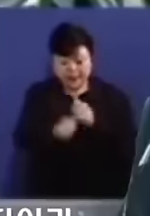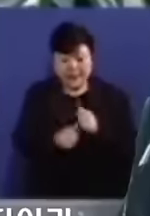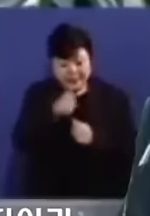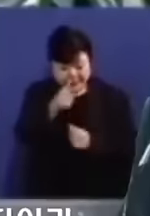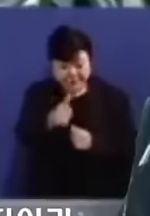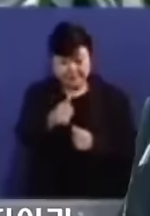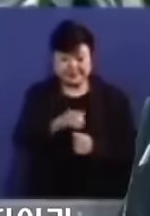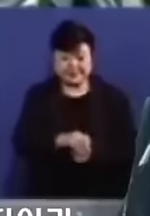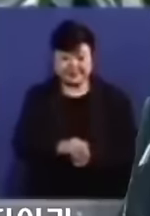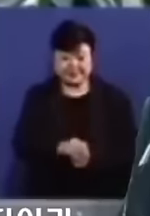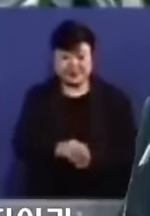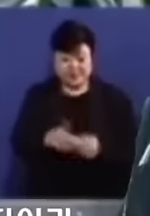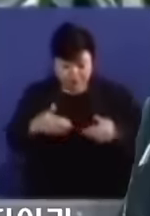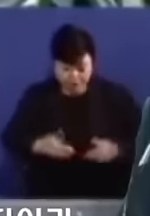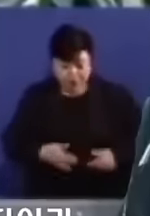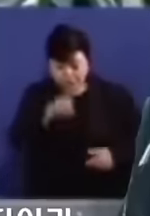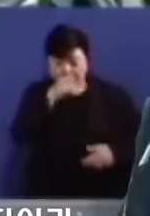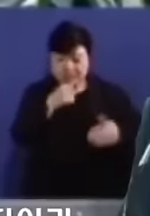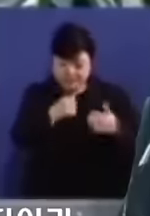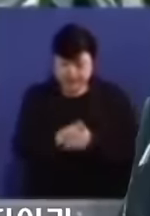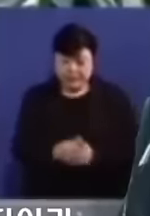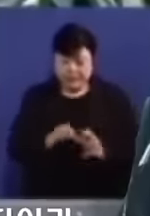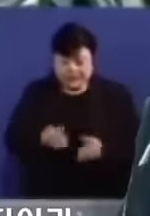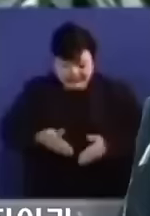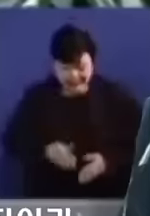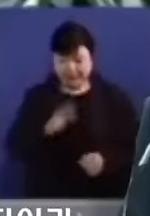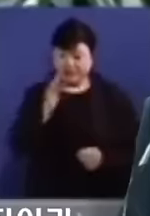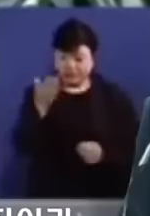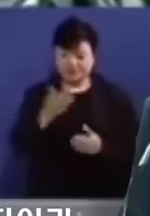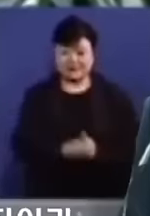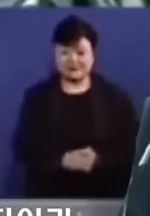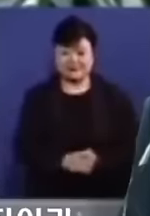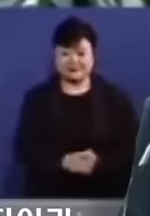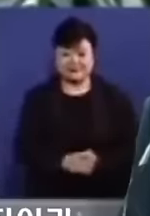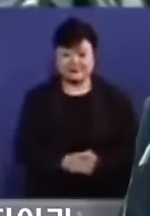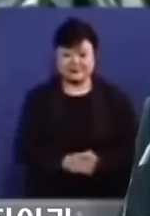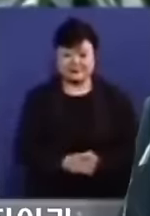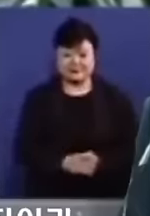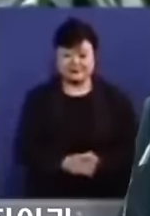하나님이 필요가 있어서 이 세상에 태어나게 했다는 것입니다.